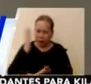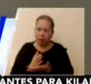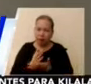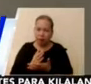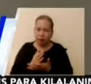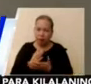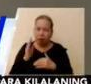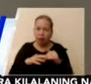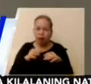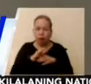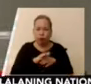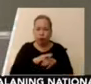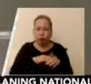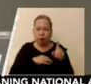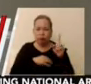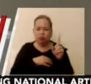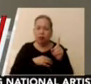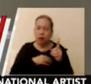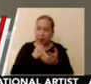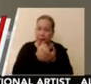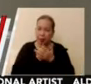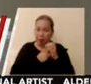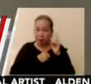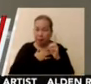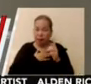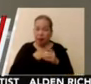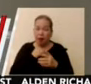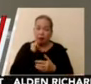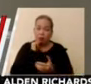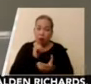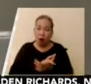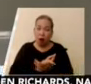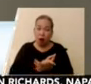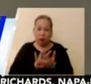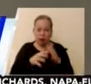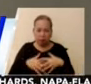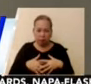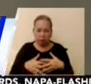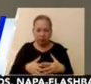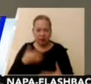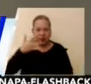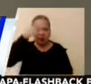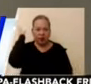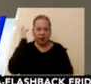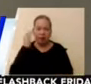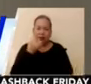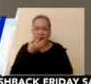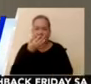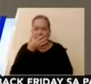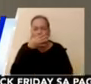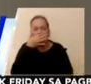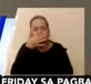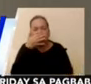kasi nabuntis siya at naging sensitive yung pang-amoy niya. Sa una, nahirapan ako na